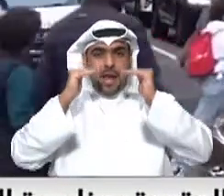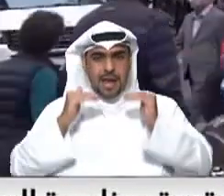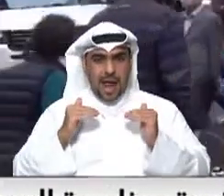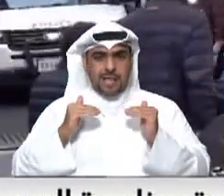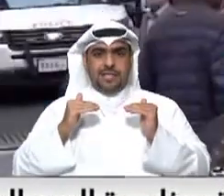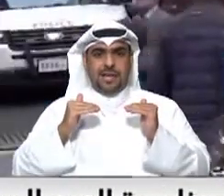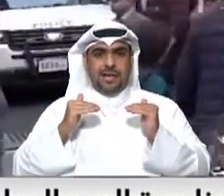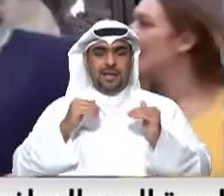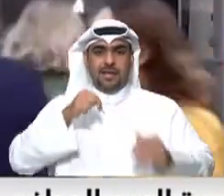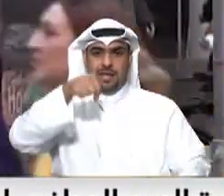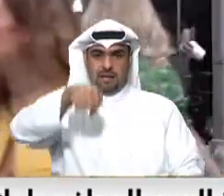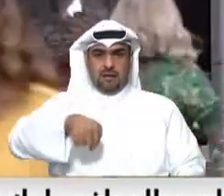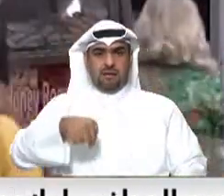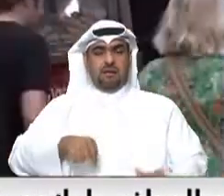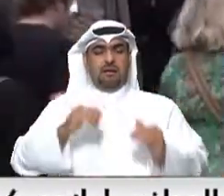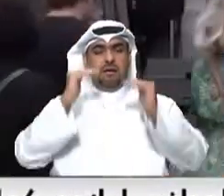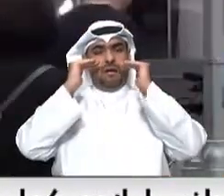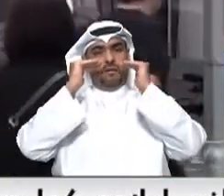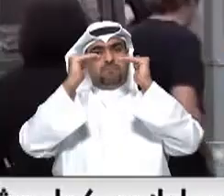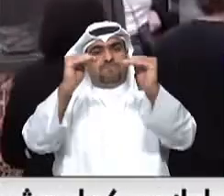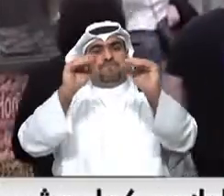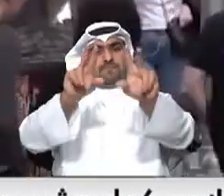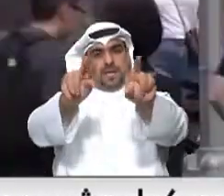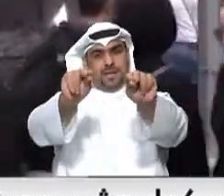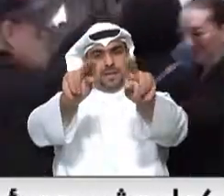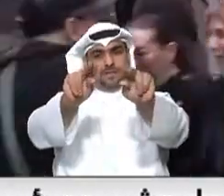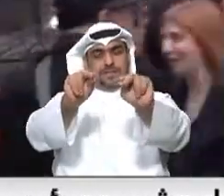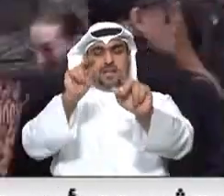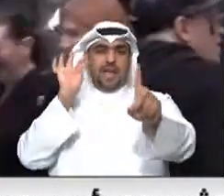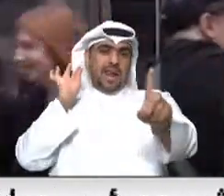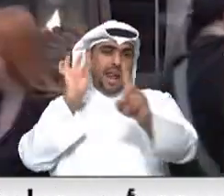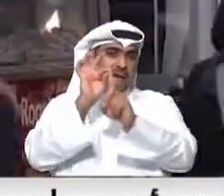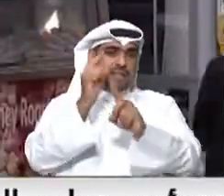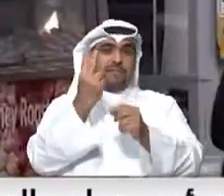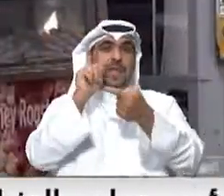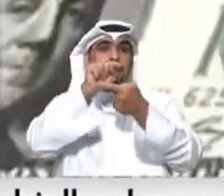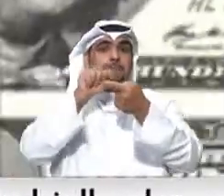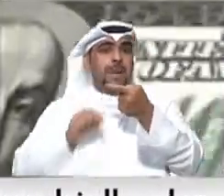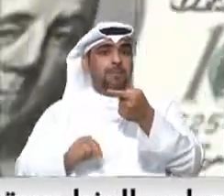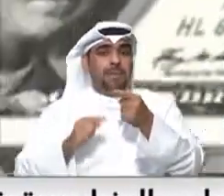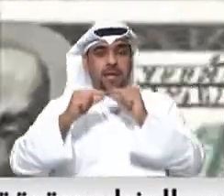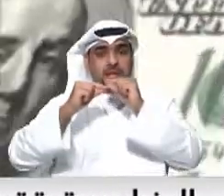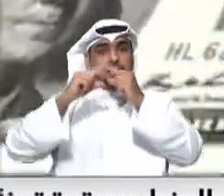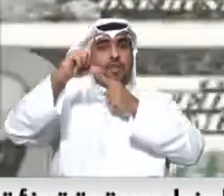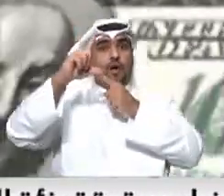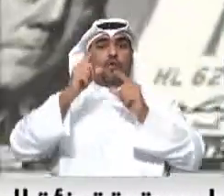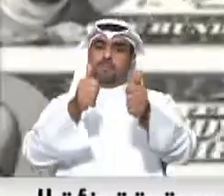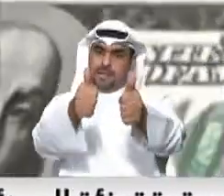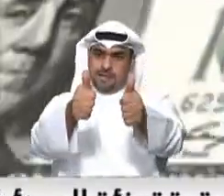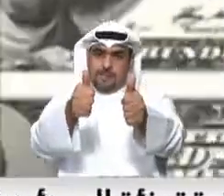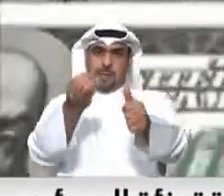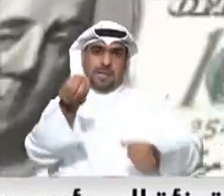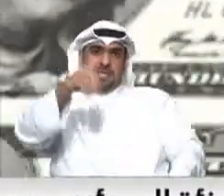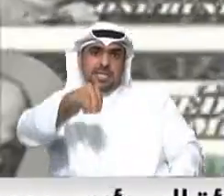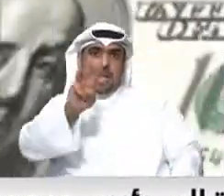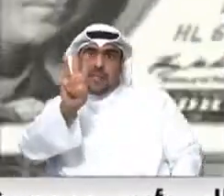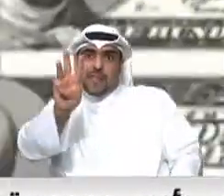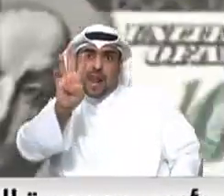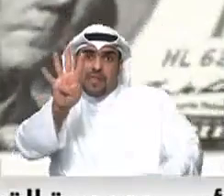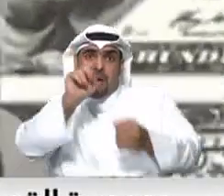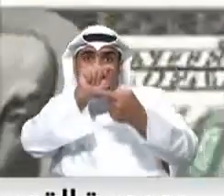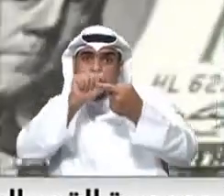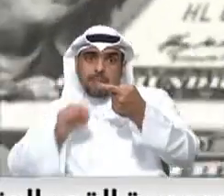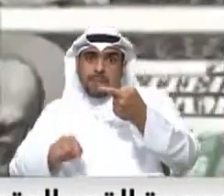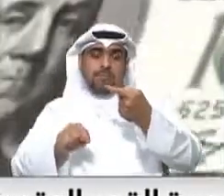انه قد يضل عالقا فوق هدف الاحتياطي الفيدرالي البالغ اثنان بالمئه ولذا يحافظ بنك الاحتياط الفيدرالي على